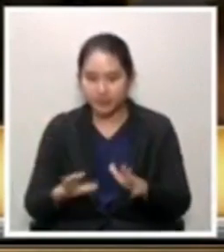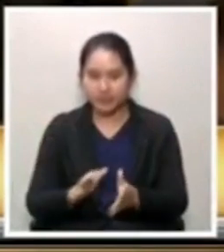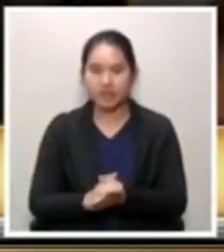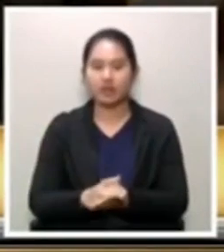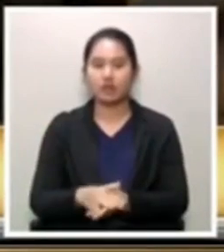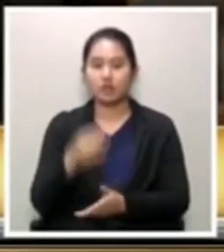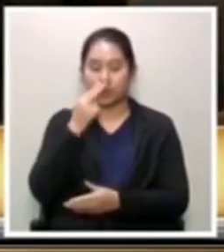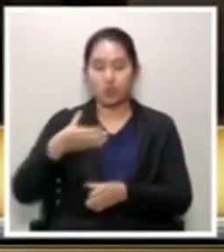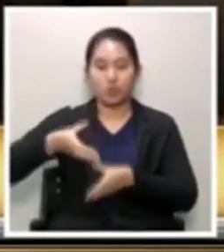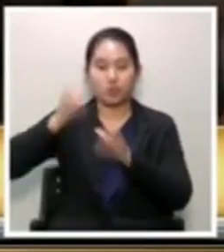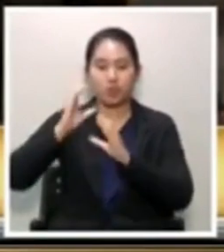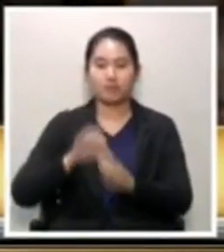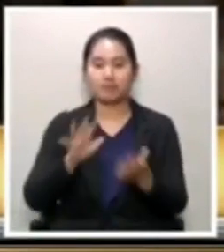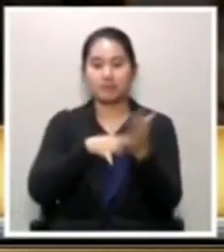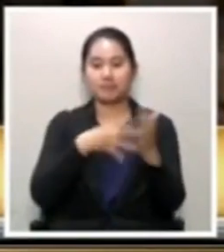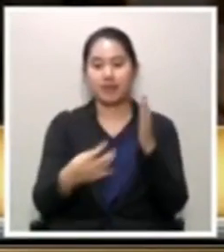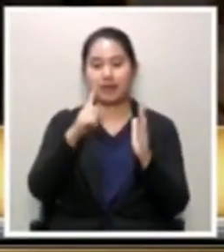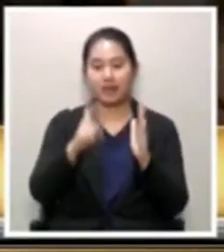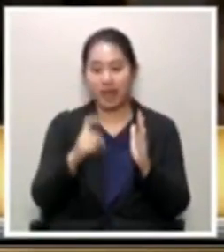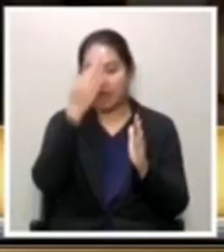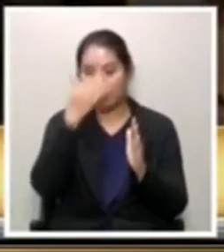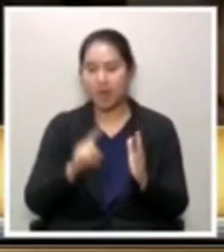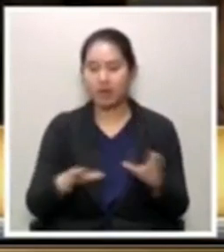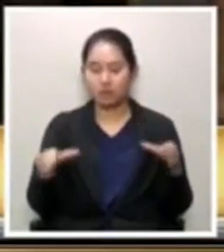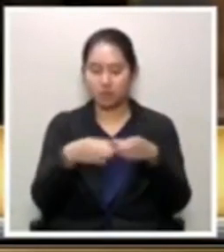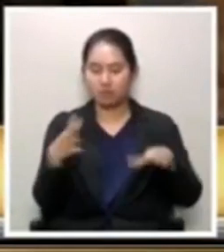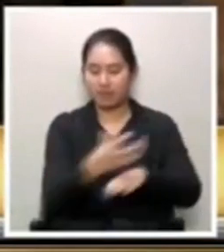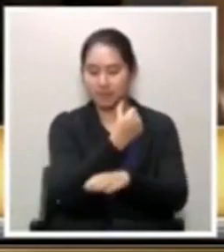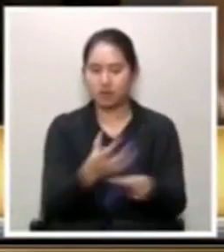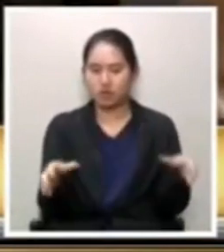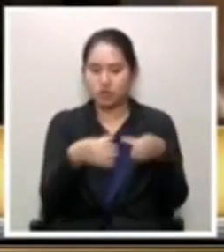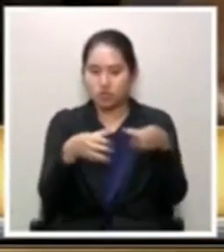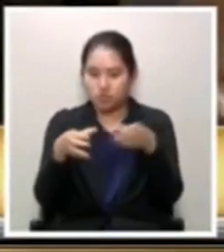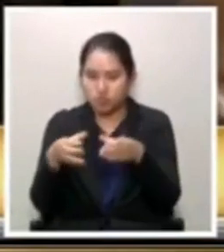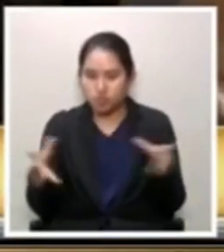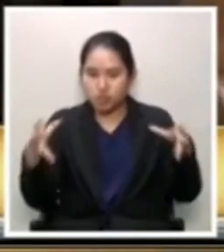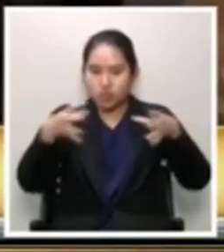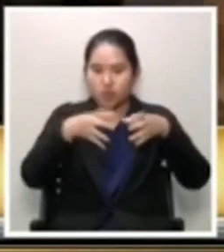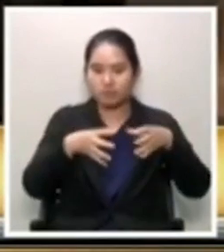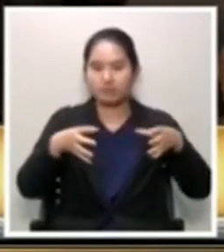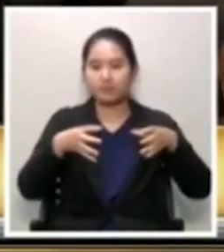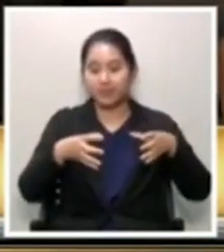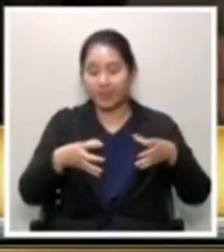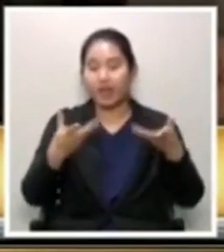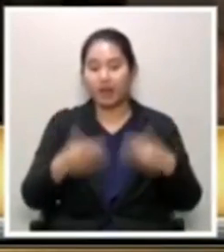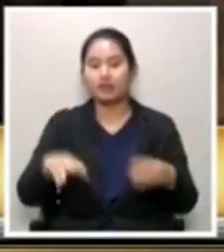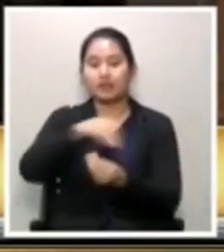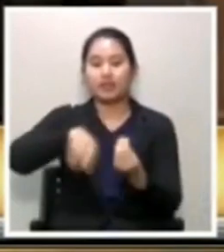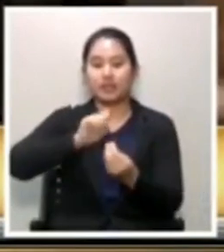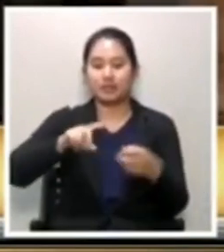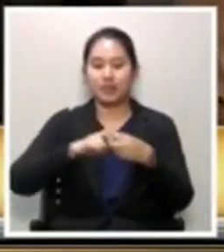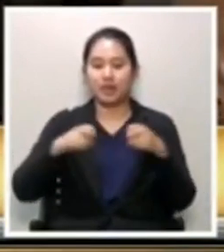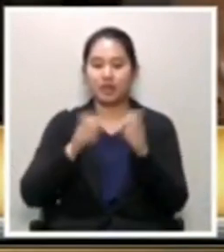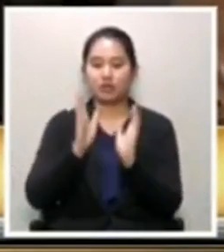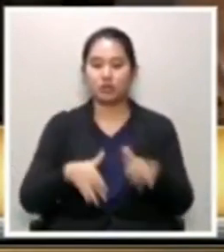นโยบายไม่ได้ครับเพราะมันเป็นรัฐบาลผสมจากหลากหลายพรรคมากจนในท้ายที่สุดปัญหาเศรษฐกิจปัญหาปากท้องไม่ได้รับการแก้ไขได้อย่